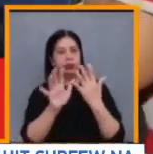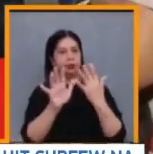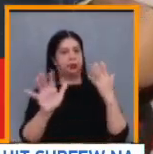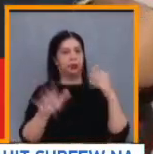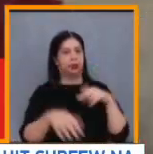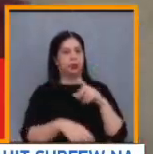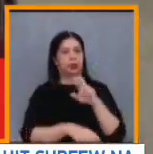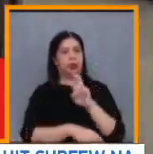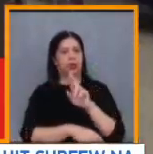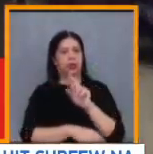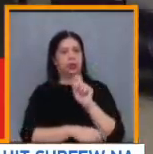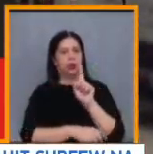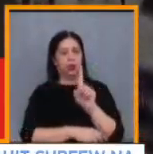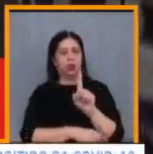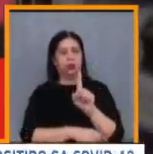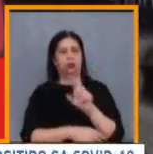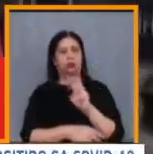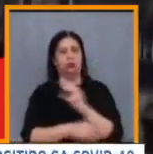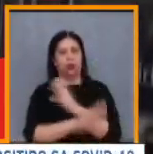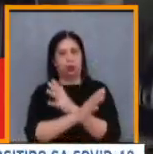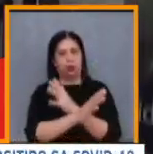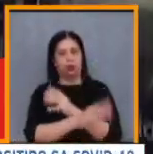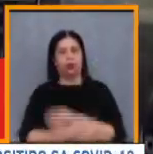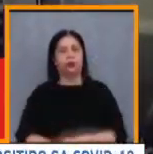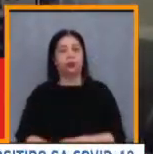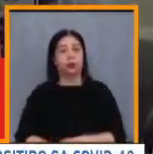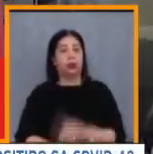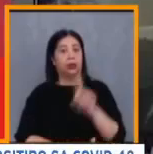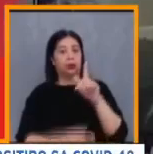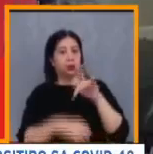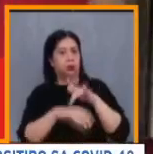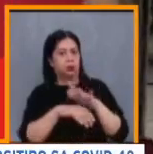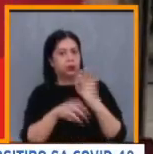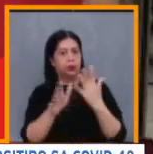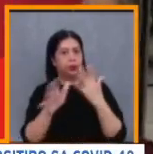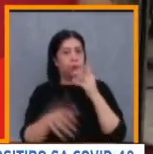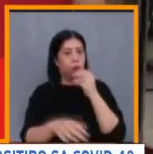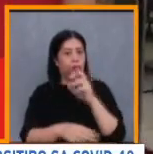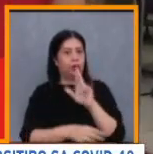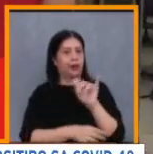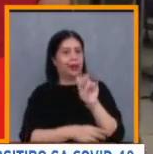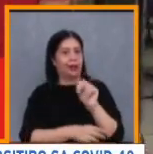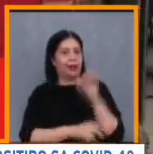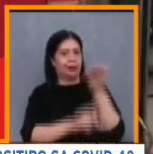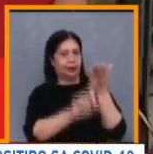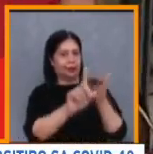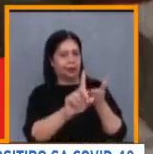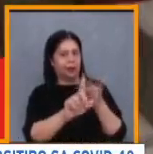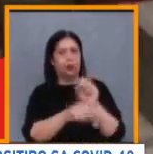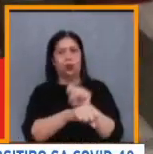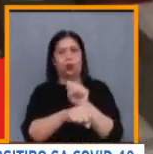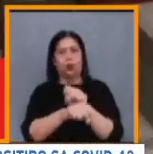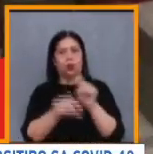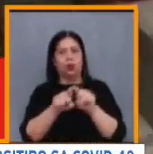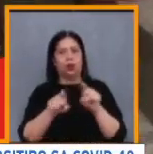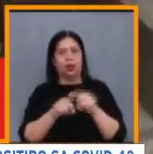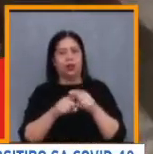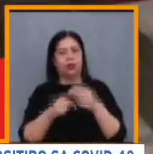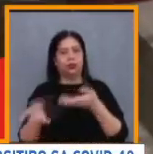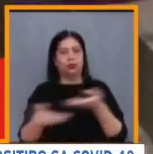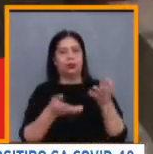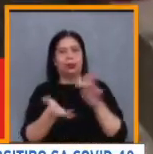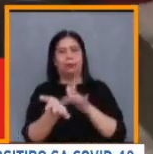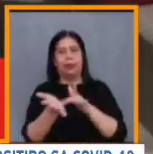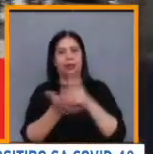Monumento Station. Isa sa mga maagang pumila ay si Ryan Sandoval. Nagtatrabaho siya bilang supplier ng medical oxygen at